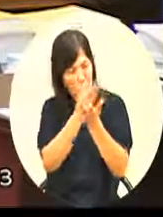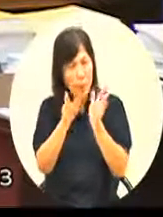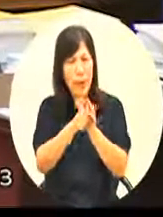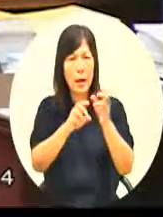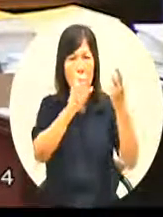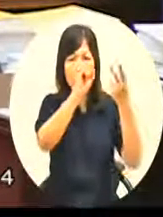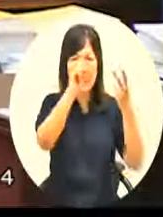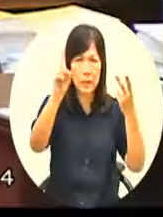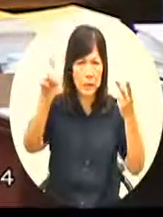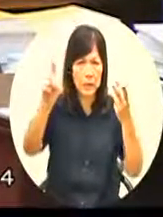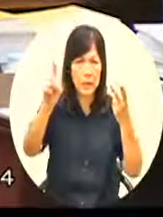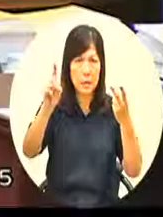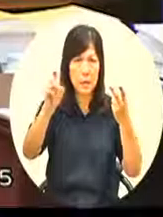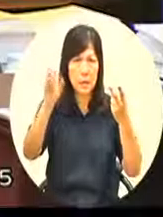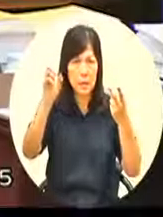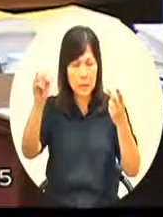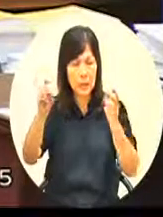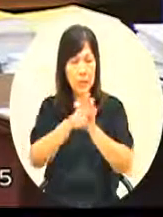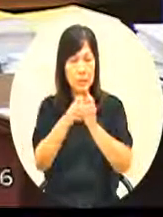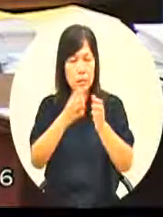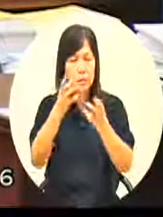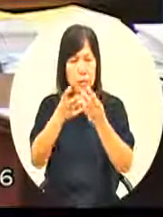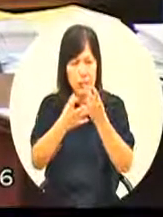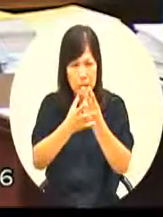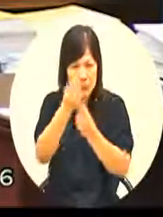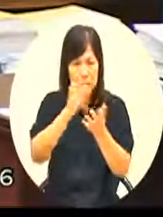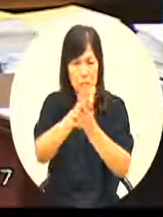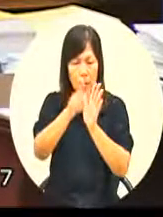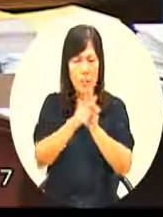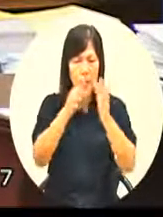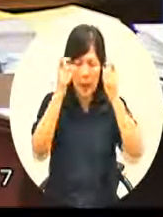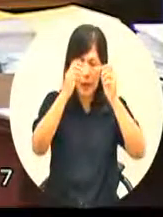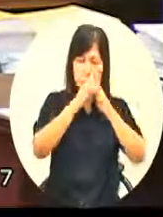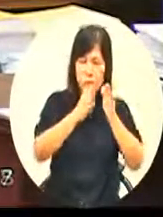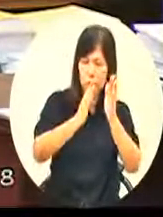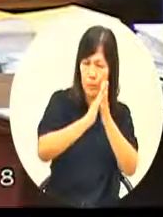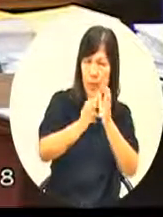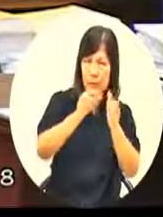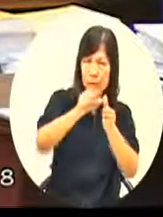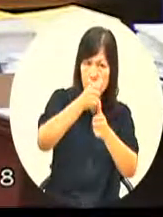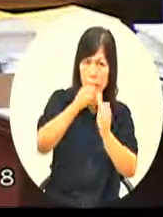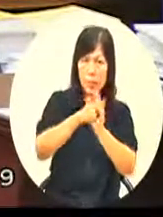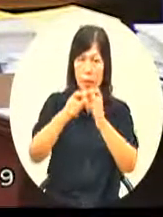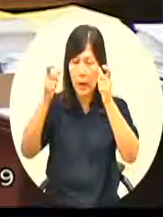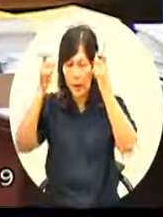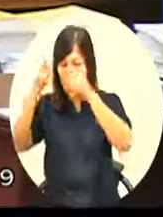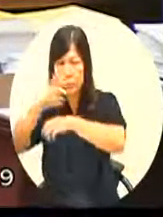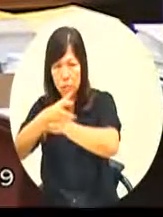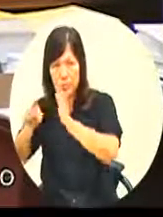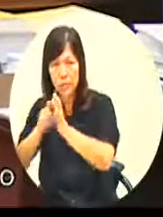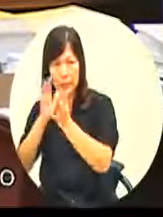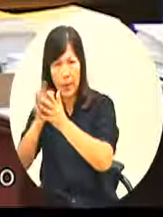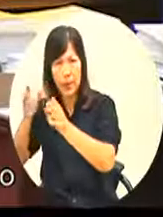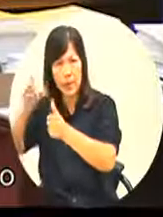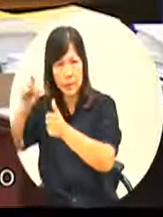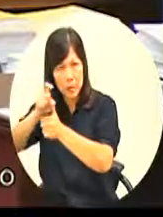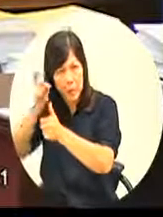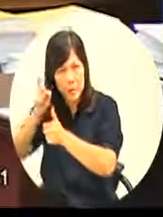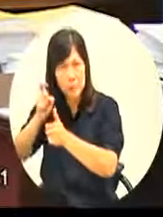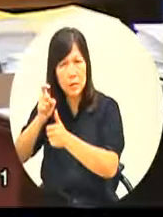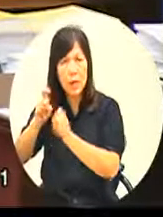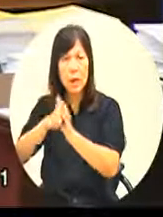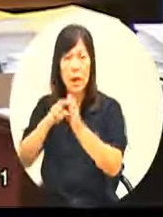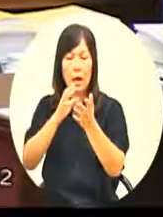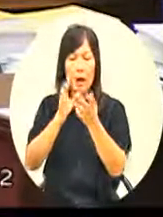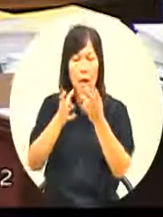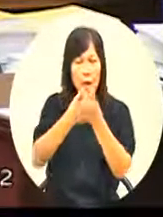2010年其实县市合并之前，其实高雄市的排名是第五名，高雄县的排名是第十名。2012年的时候，县市合